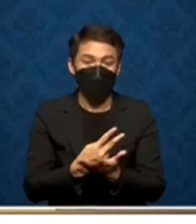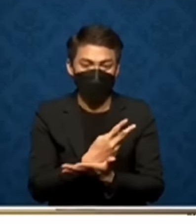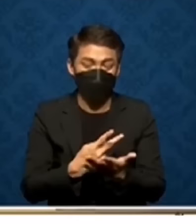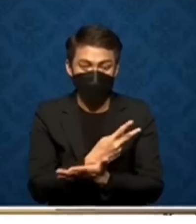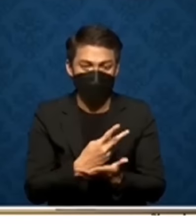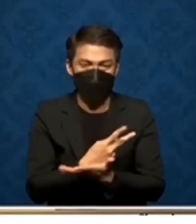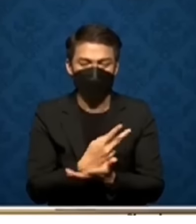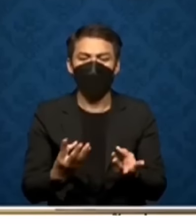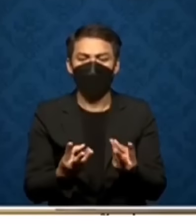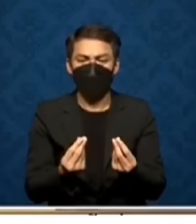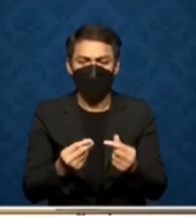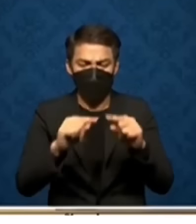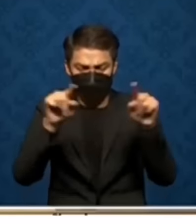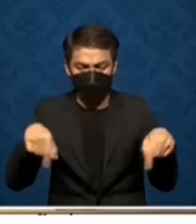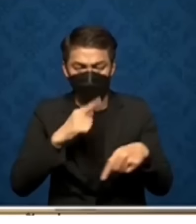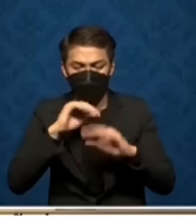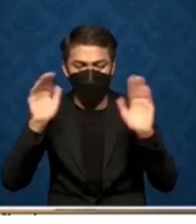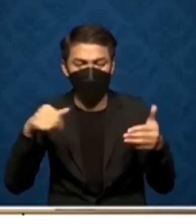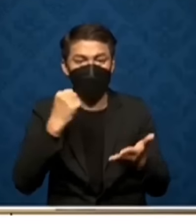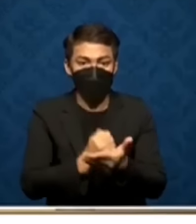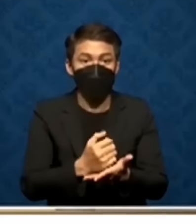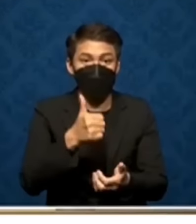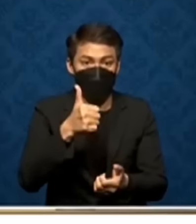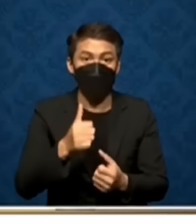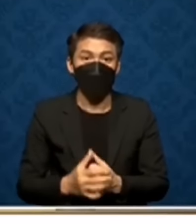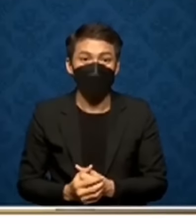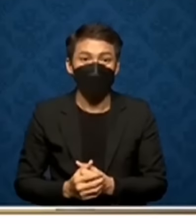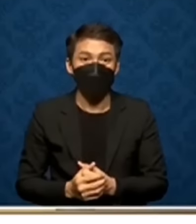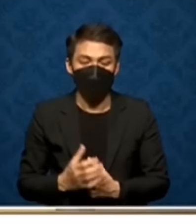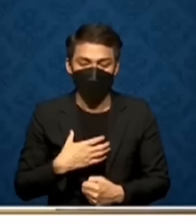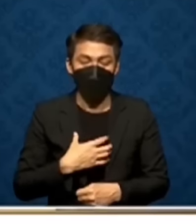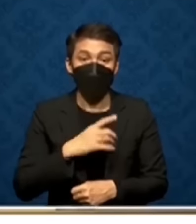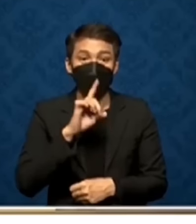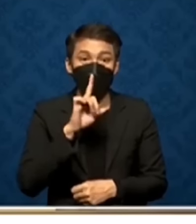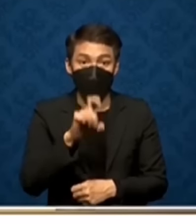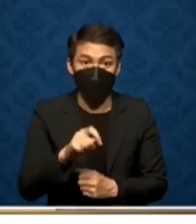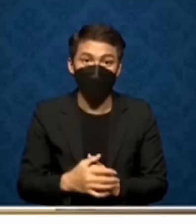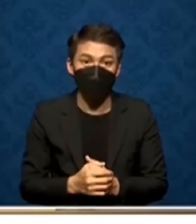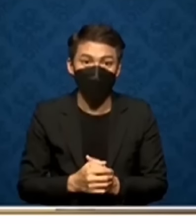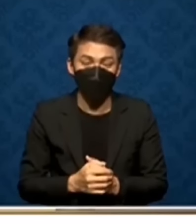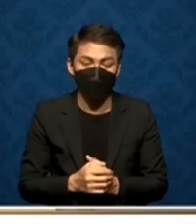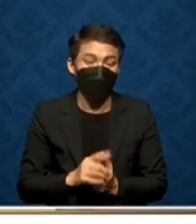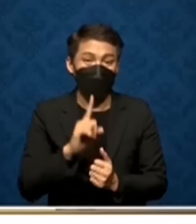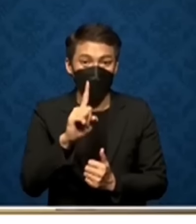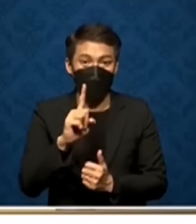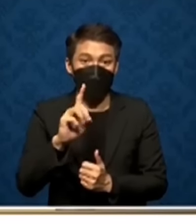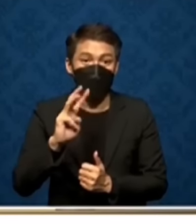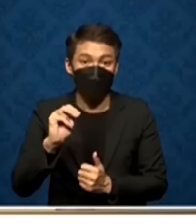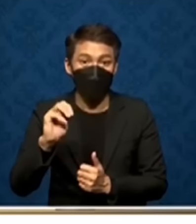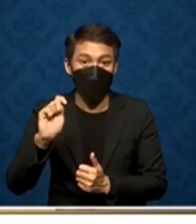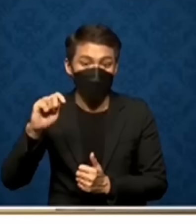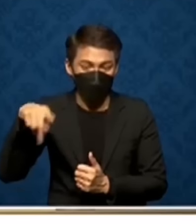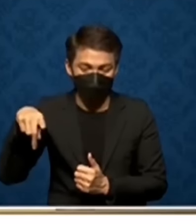ดได้ยกตัวอย่างนะดังนั้นผมก็เลยอยากจะถามว่าวันแมปที่ท่านนายกรับปากไว้จะทำเมื่อ